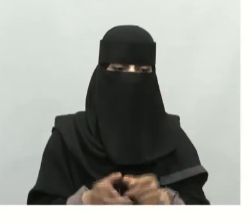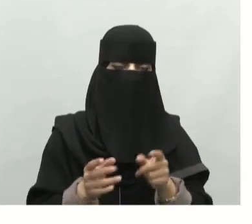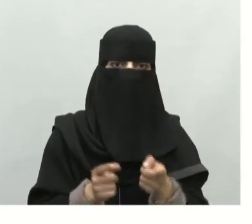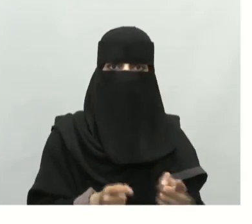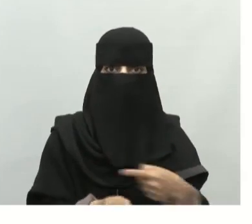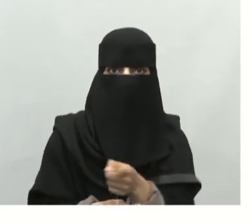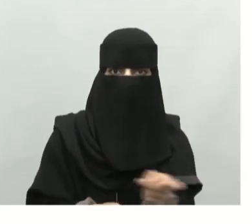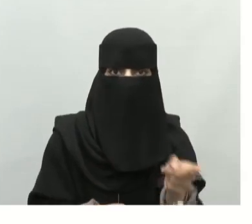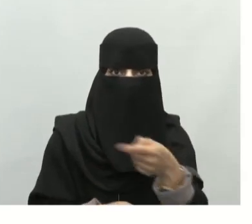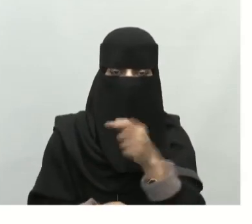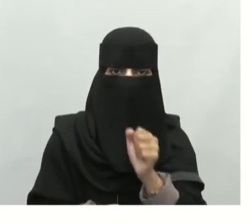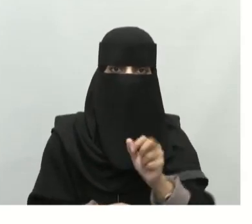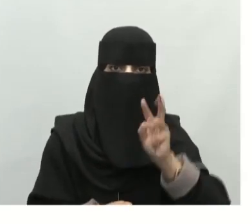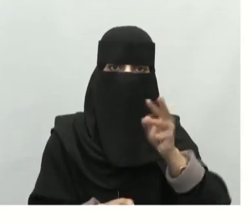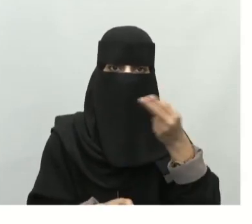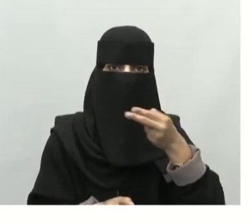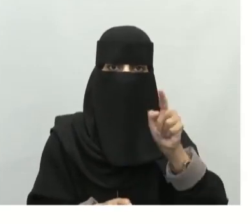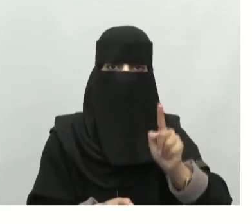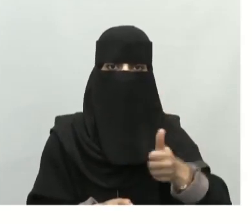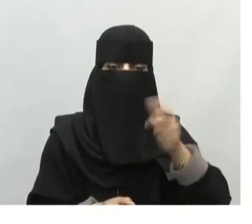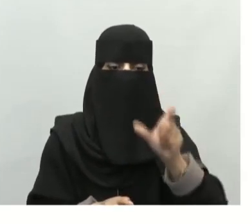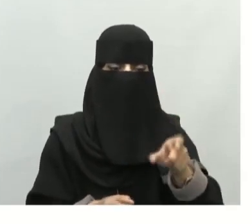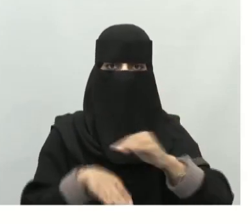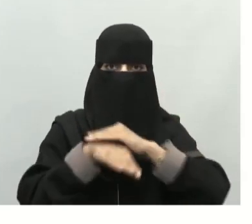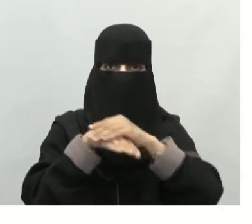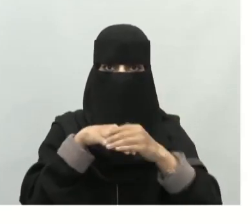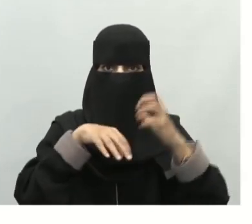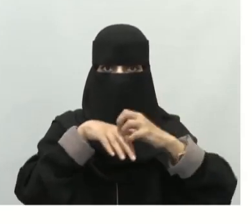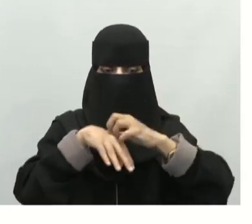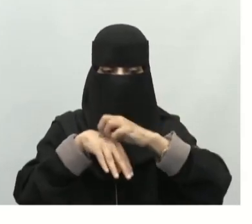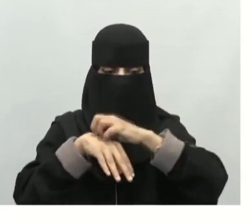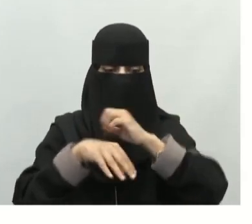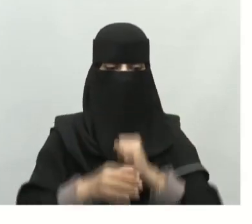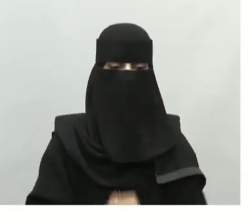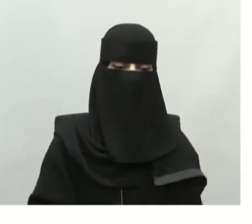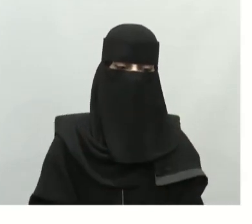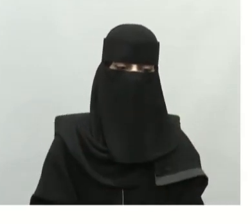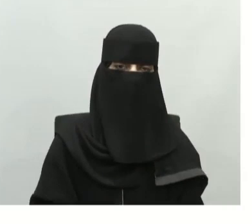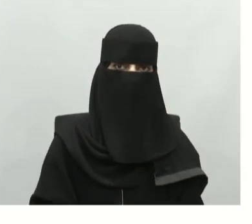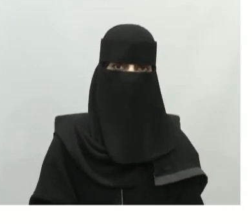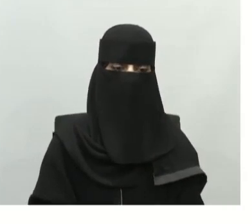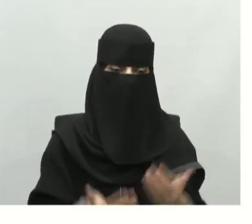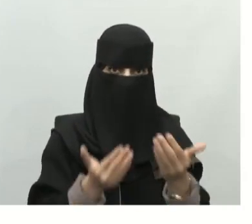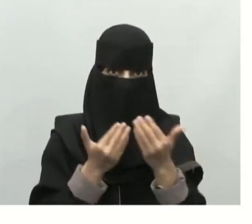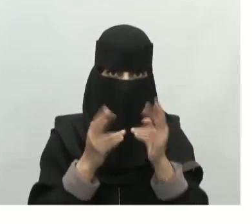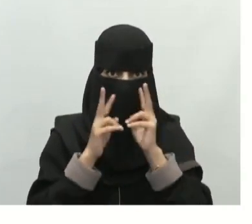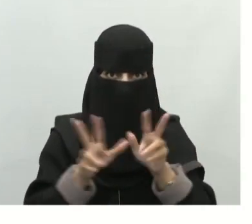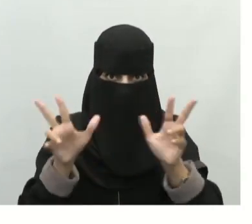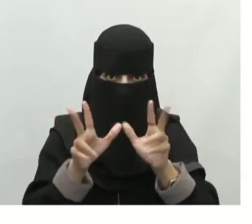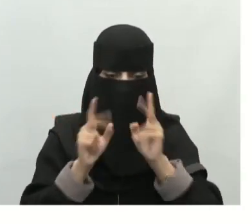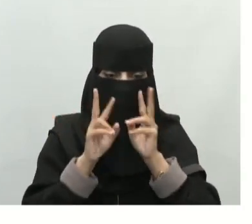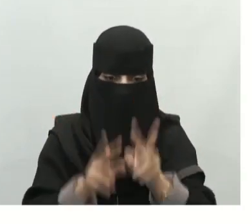الثعبان يغطي جسمه حراشف هذه مجموعه حراشف اقتربوا من الشاشه او